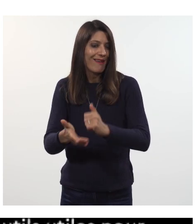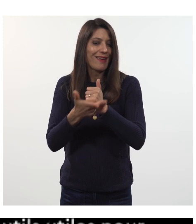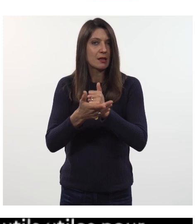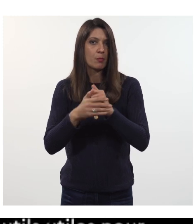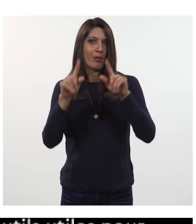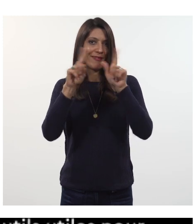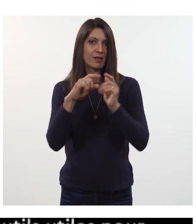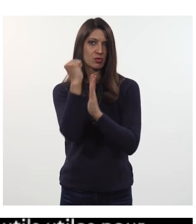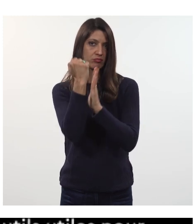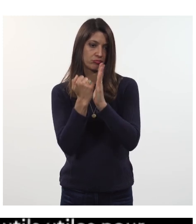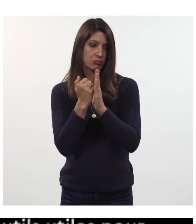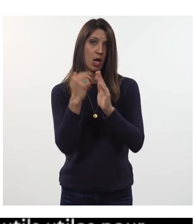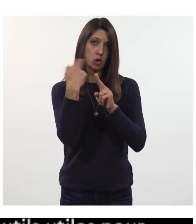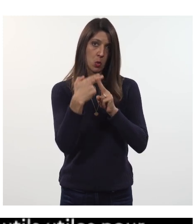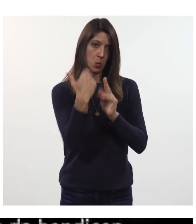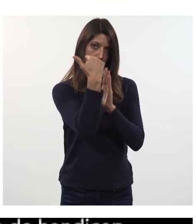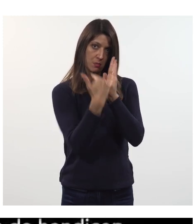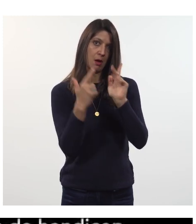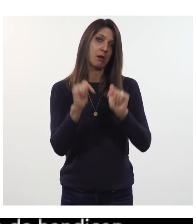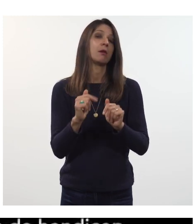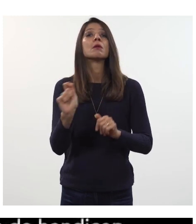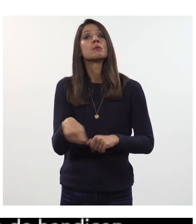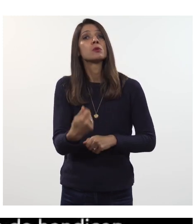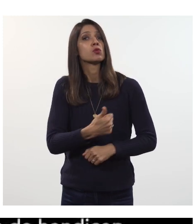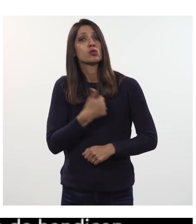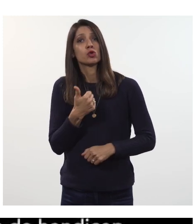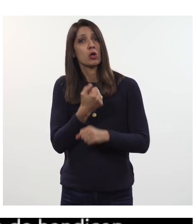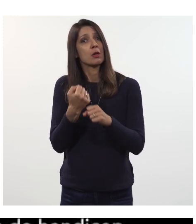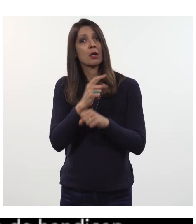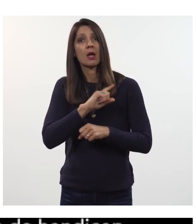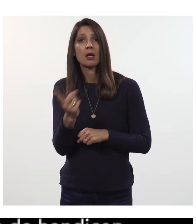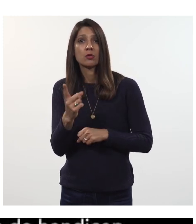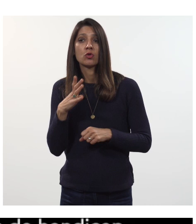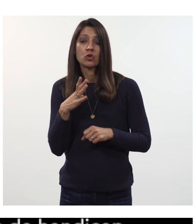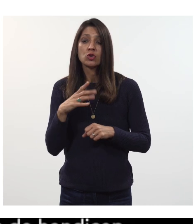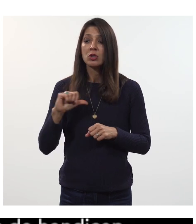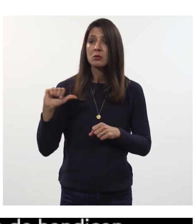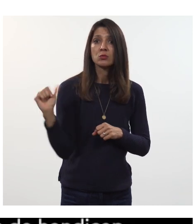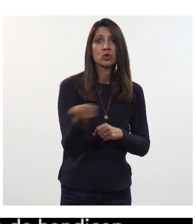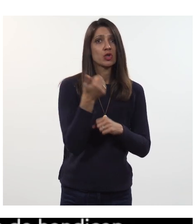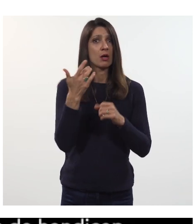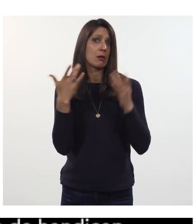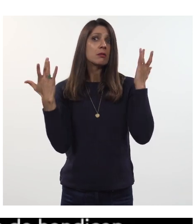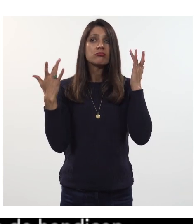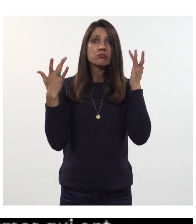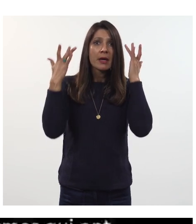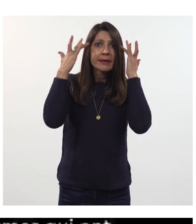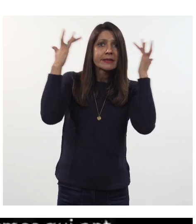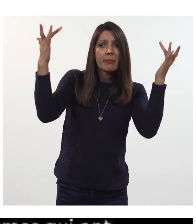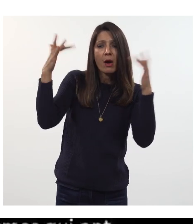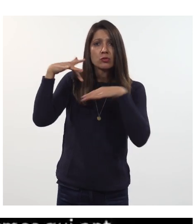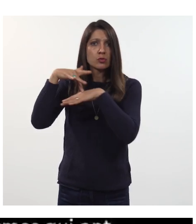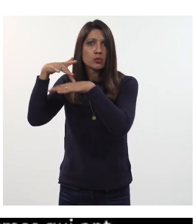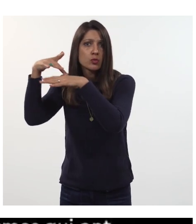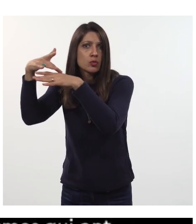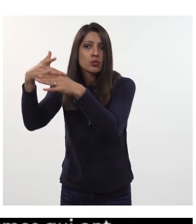nous ne faisons absolument rien tout seul. Ces ressources sont le fruit d'un partage de savoir expérientiel basé sur les recommandations